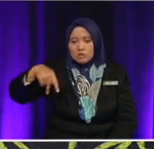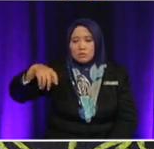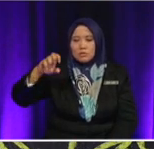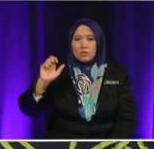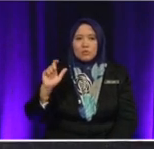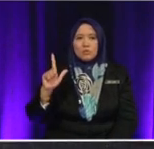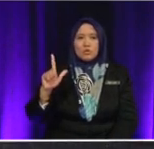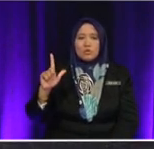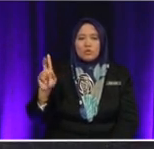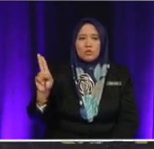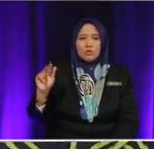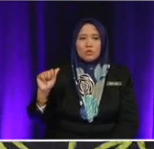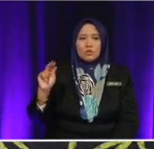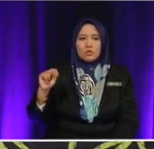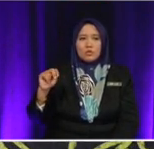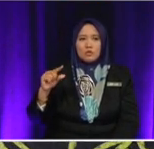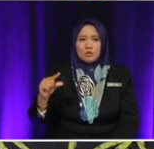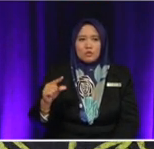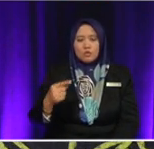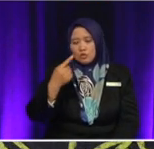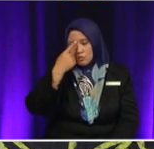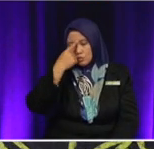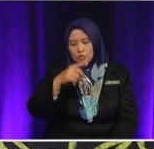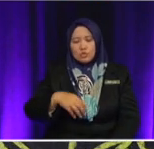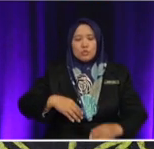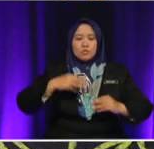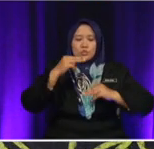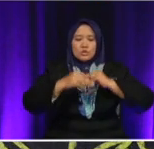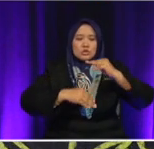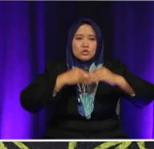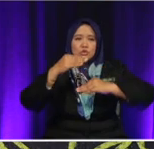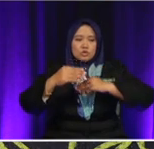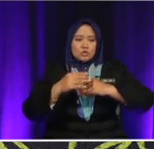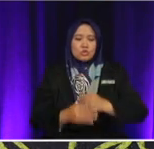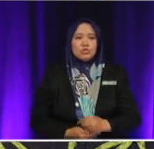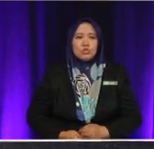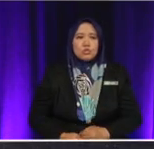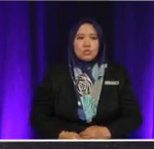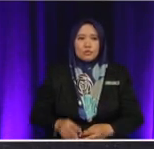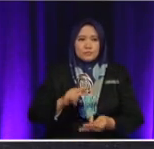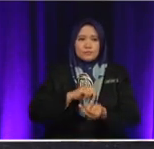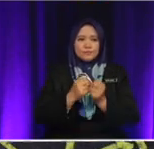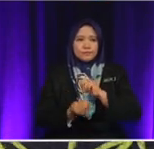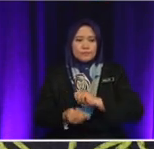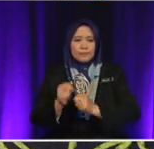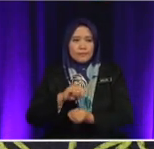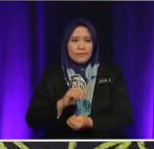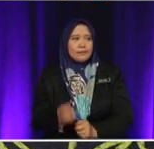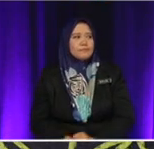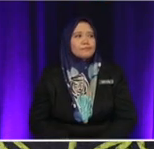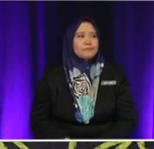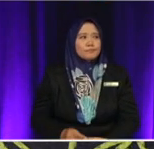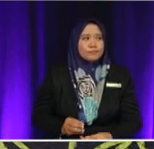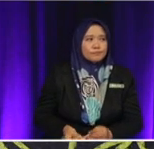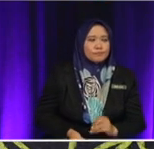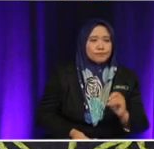peluang kepada keusahawan untuk memaju dan mengembangkan perniagaan mereka. Yang ketiga, membina hubungan. Usahawan bukan